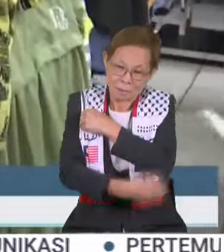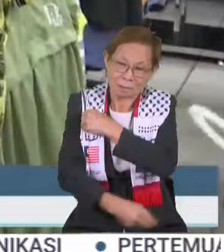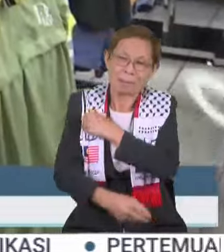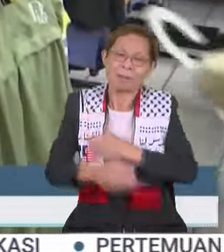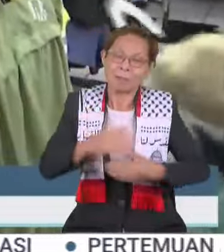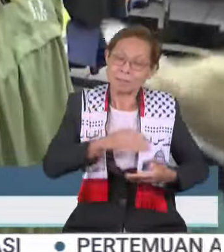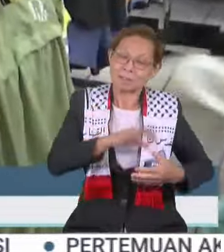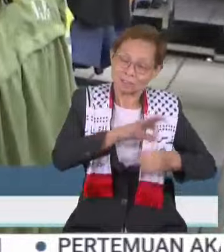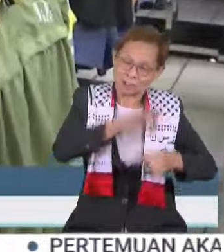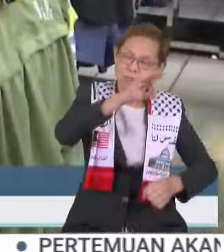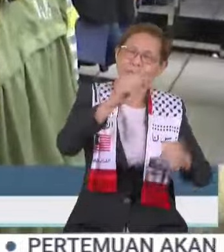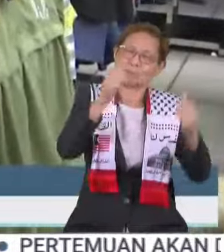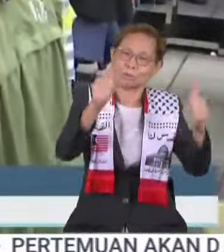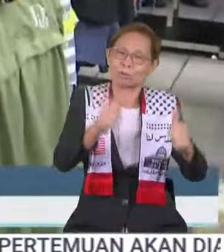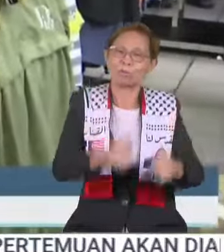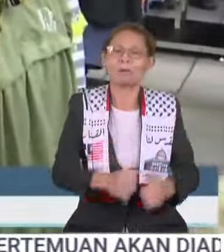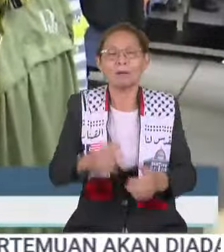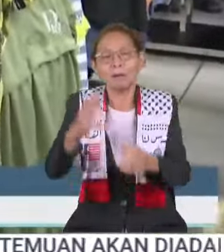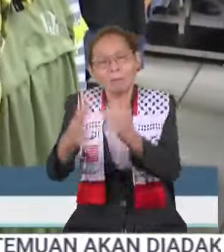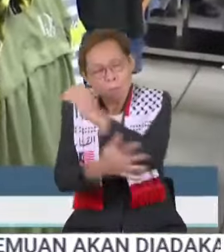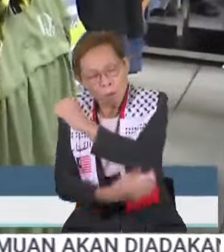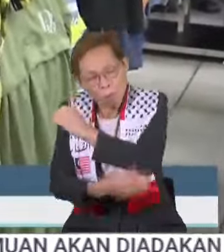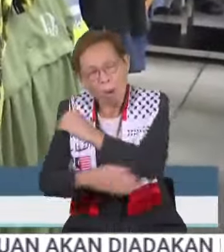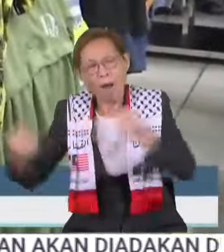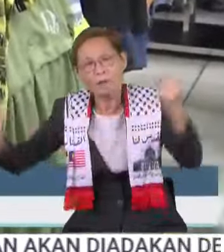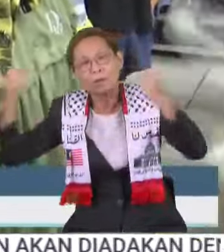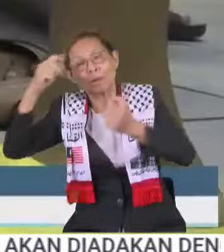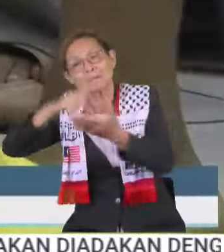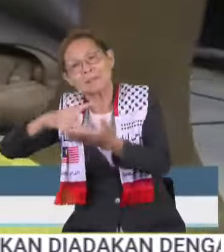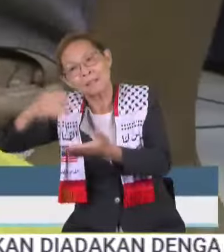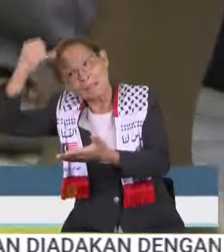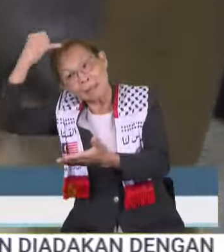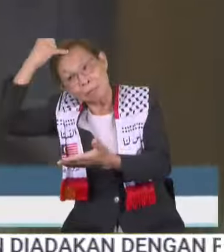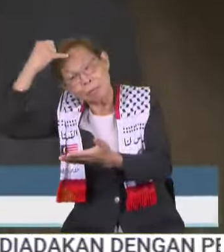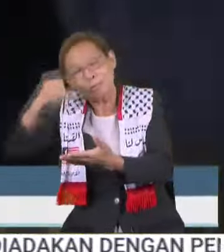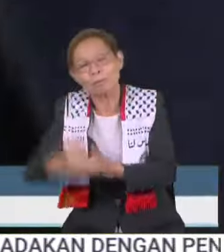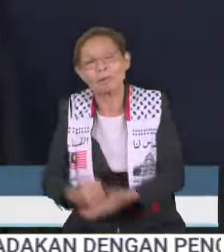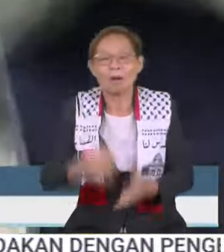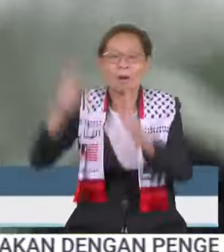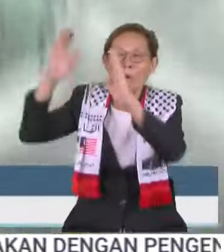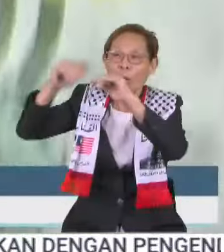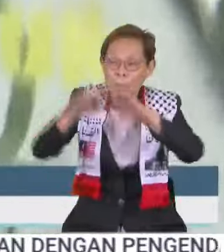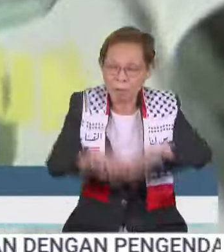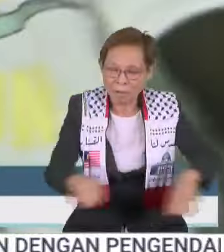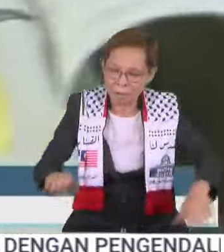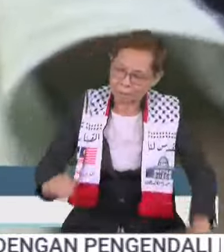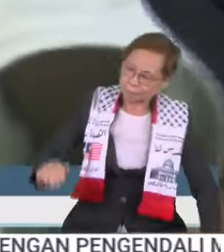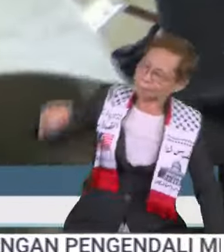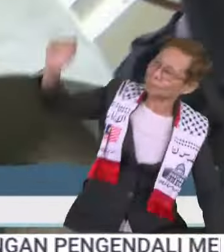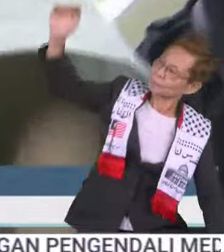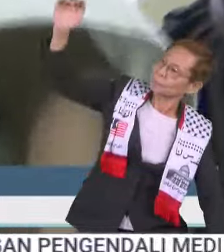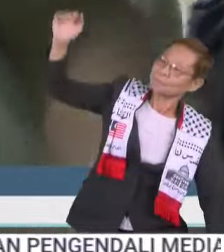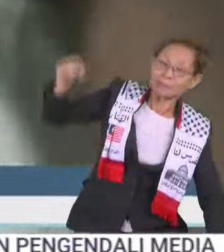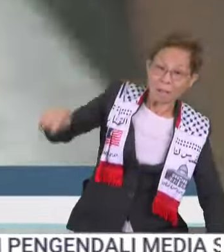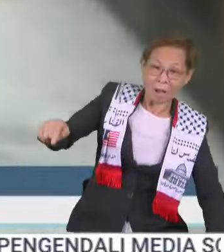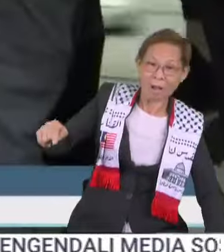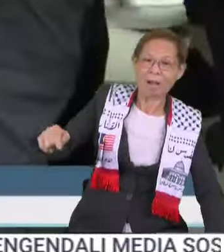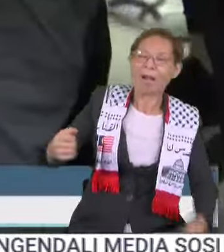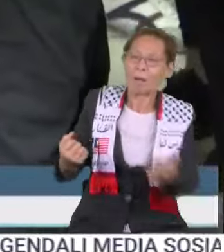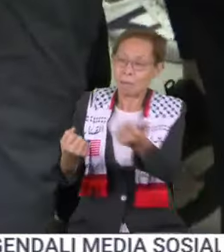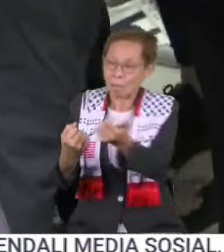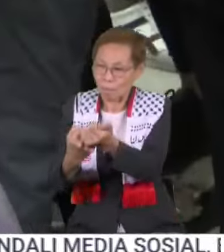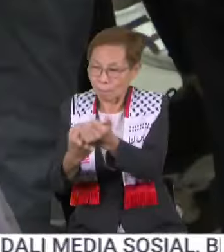jiwa. Dalam kesempitan hidup ada kekuasaan ilmu. Semoga kanak-kanak ini membesar kelak sebagai